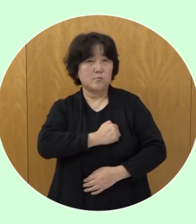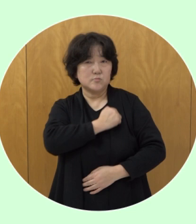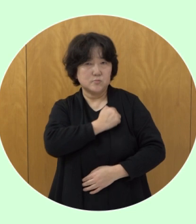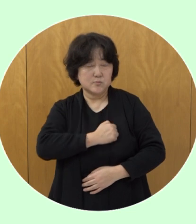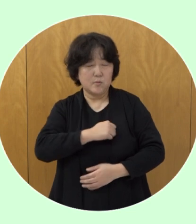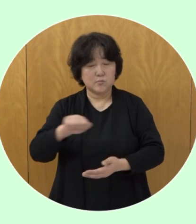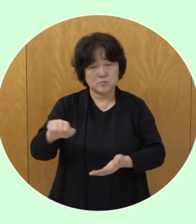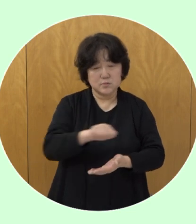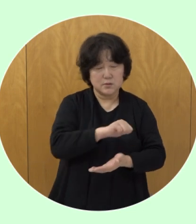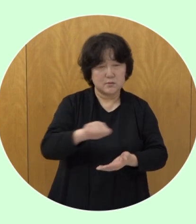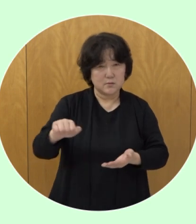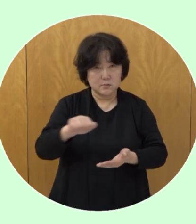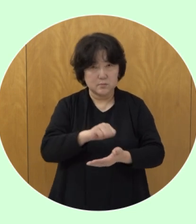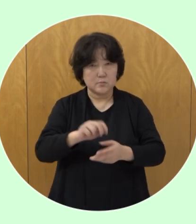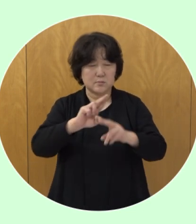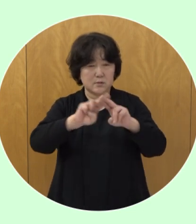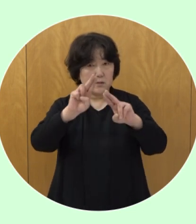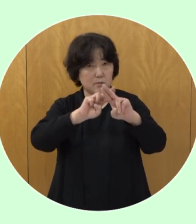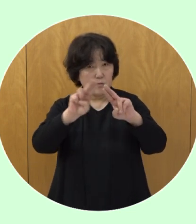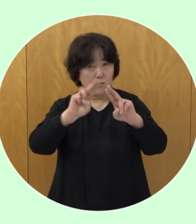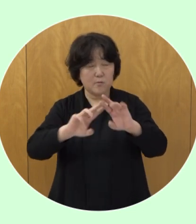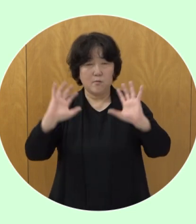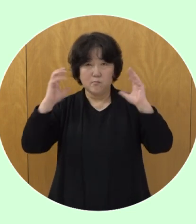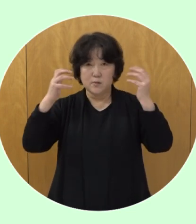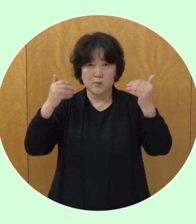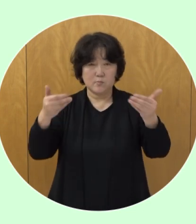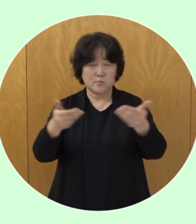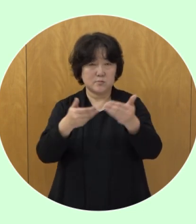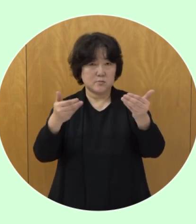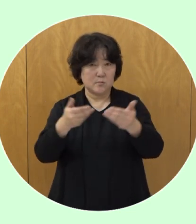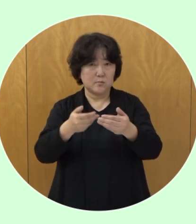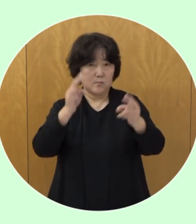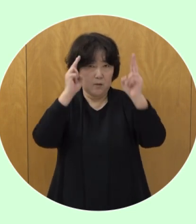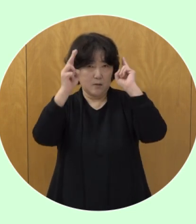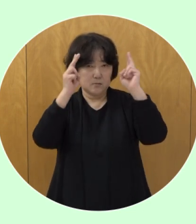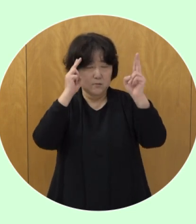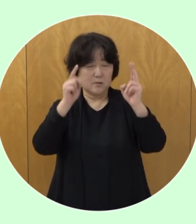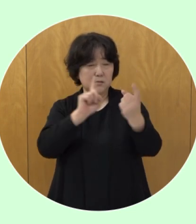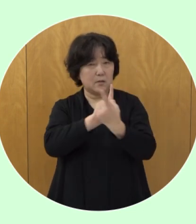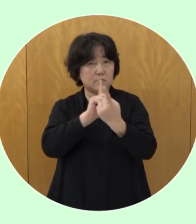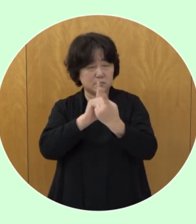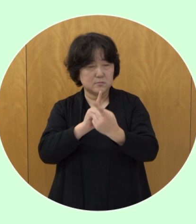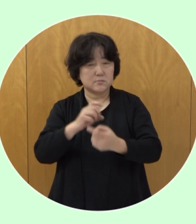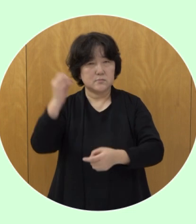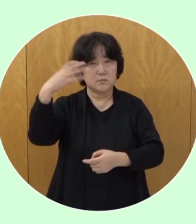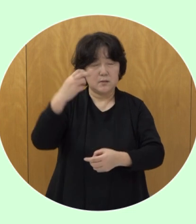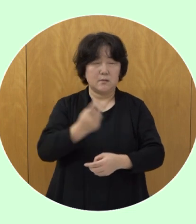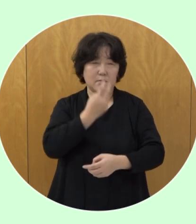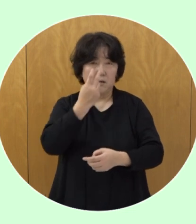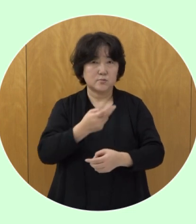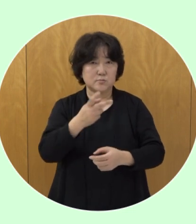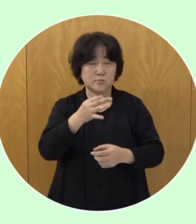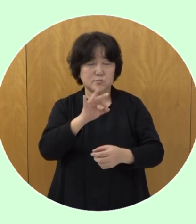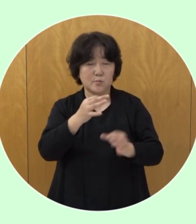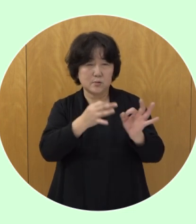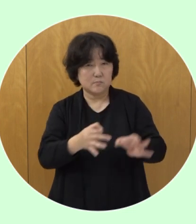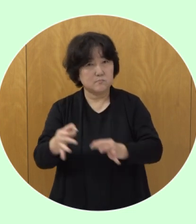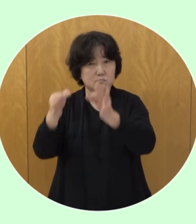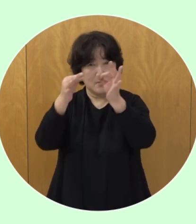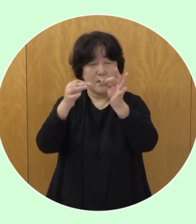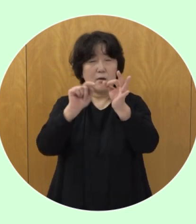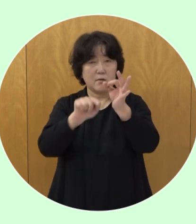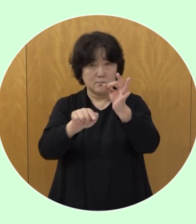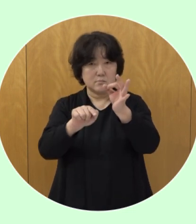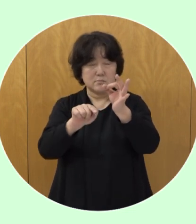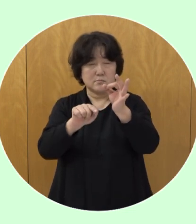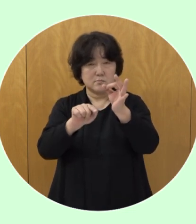ング、理容、美容業を営む事業者に対し、電気・ガス料金等の高騰に伴う影響を